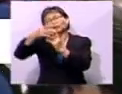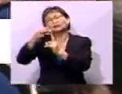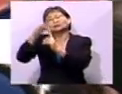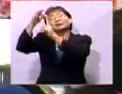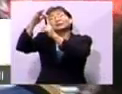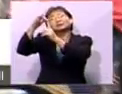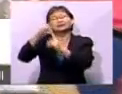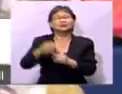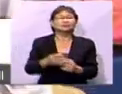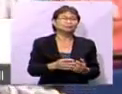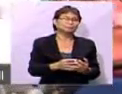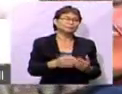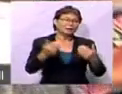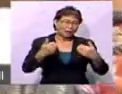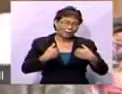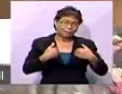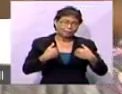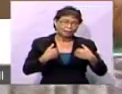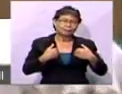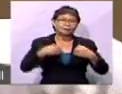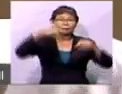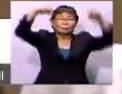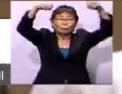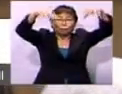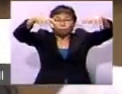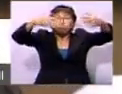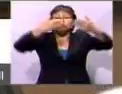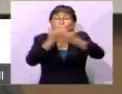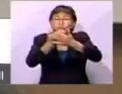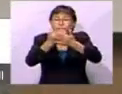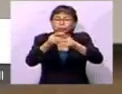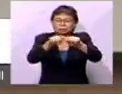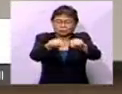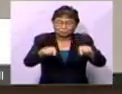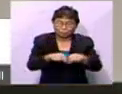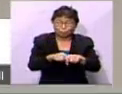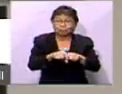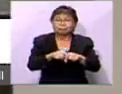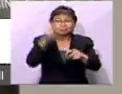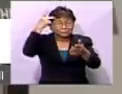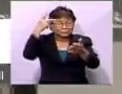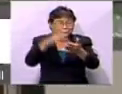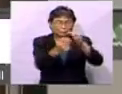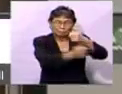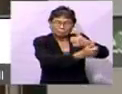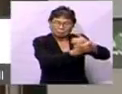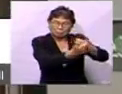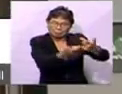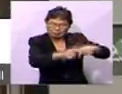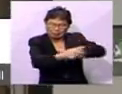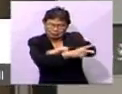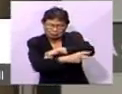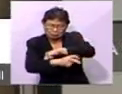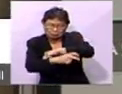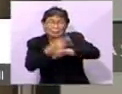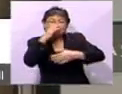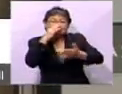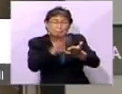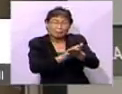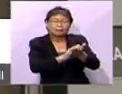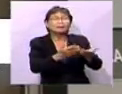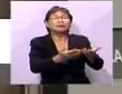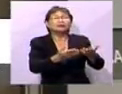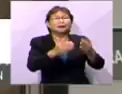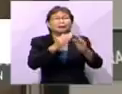spesifik. Antaranya mewujudkan pencahayaan yang baik di kawasan-kawasan yang dikenal pasti berisiko berlaku jenayah, membina